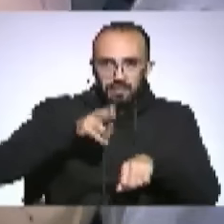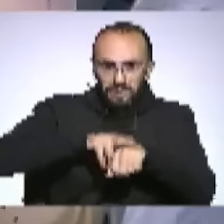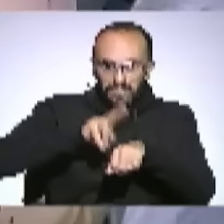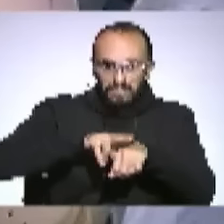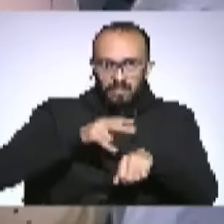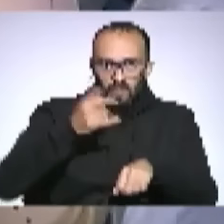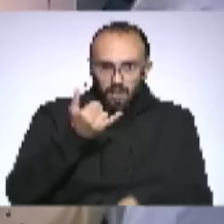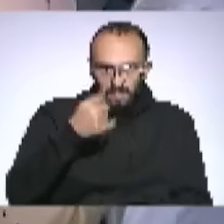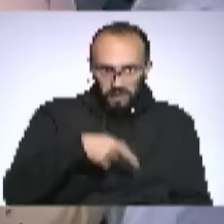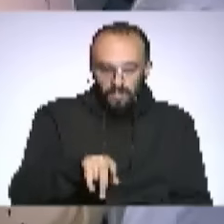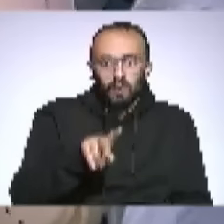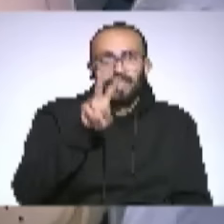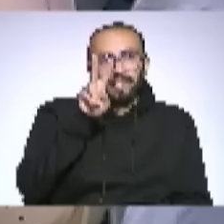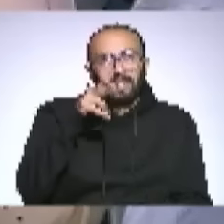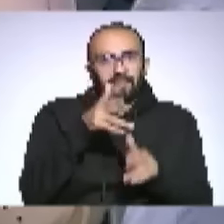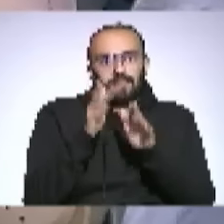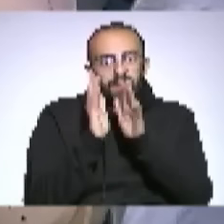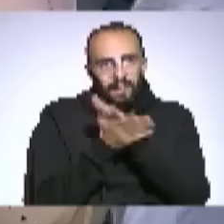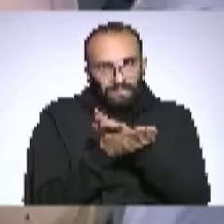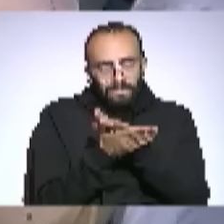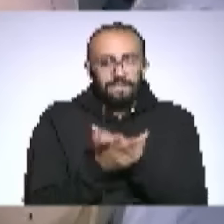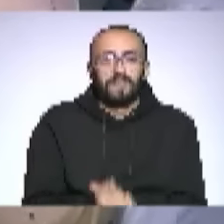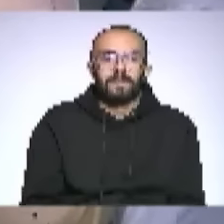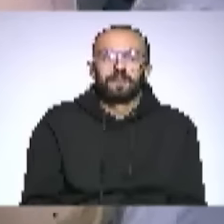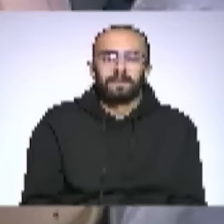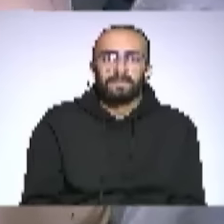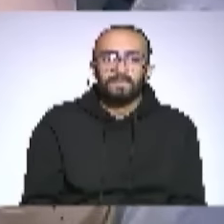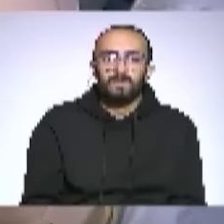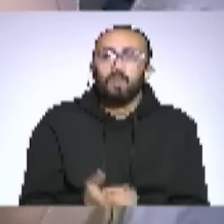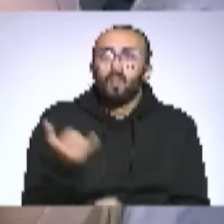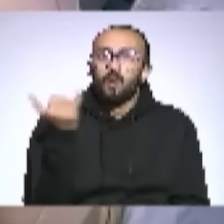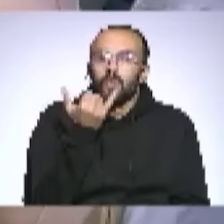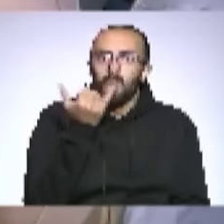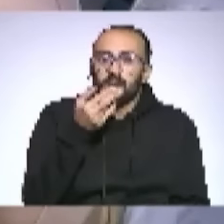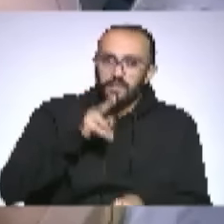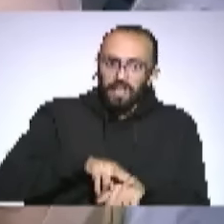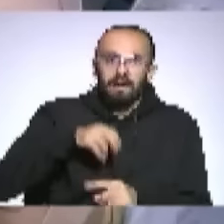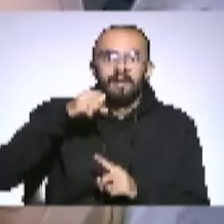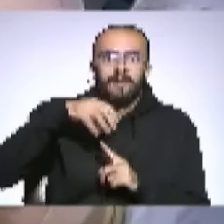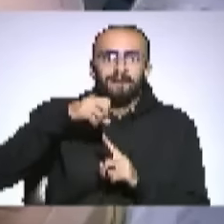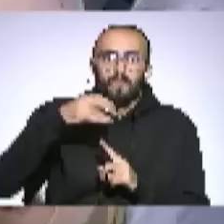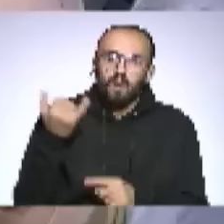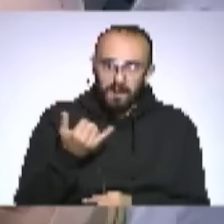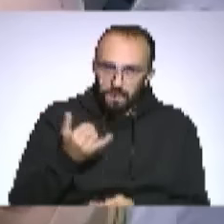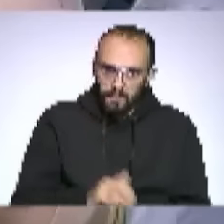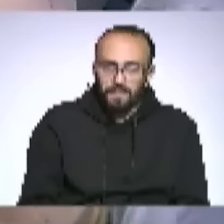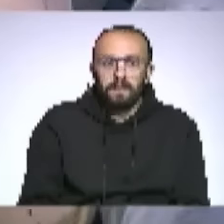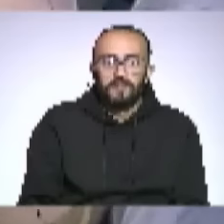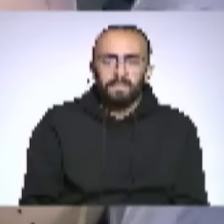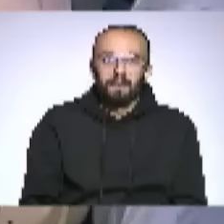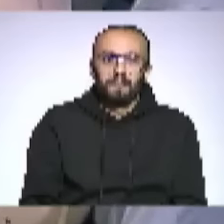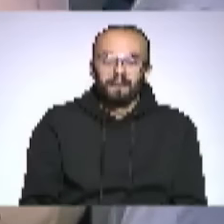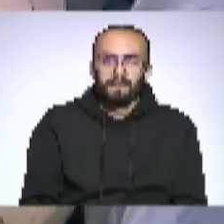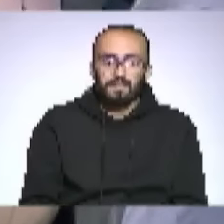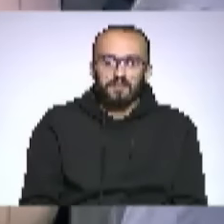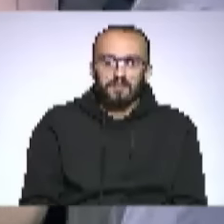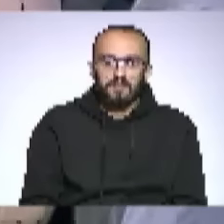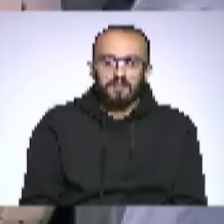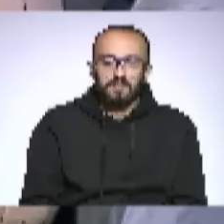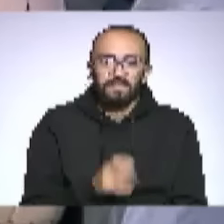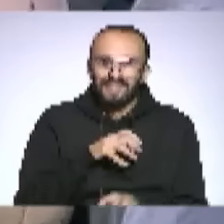وحلقتين مسجلين ا وقريب جدا هنرجع مره ثانيه للهواء ا بس طبعا احنا يعني